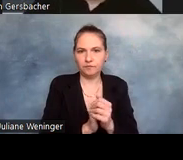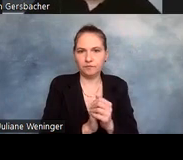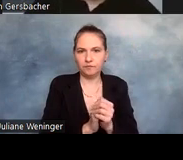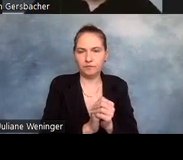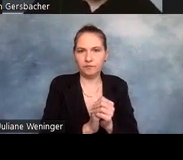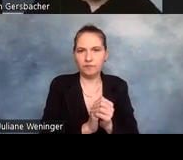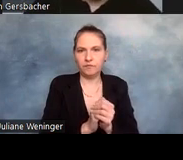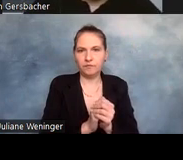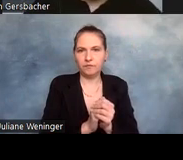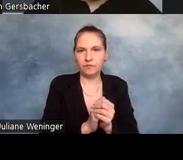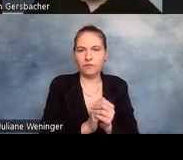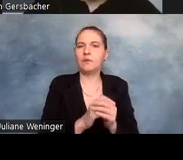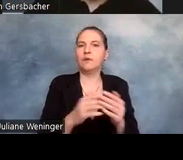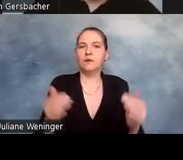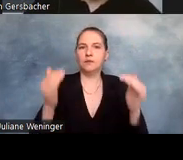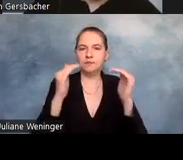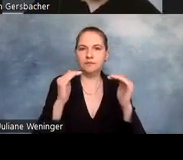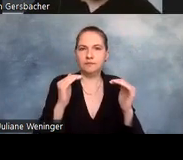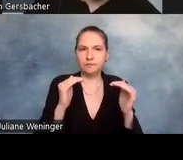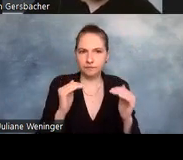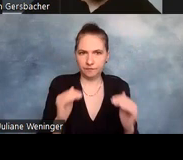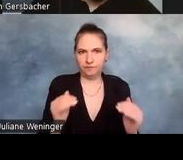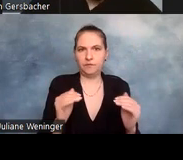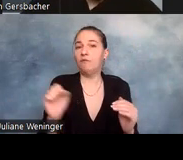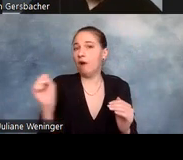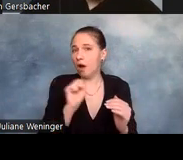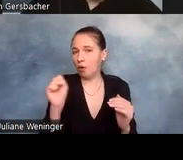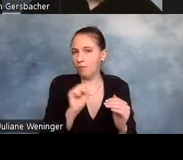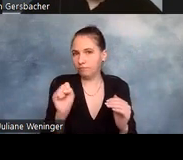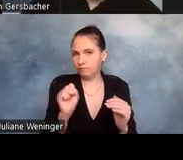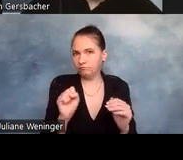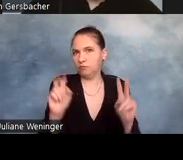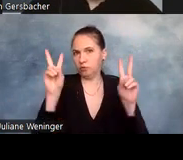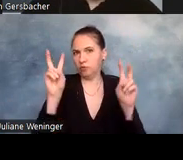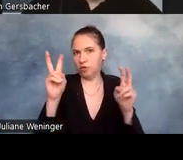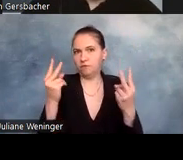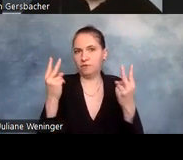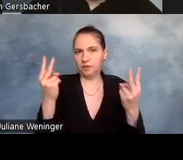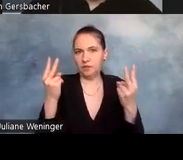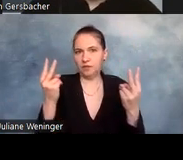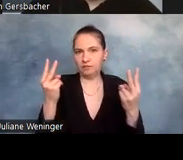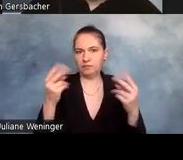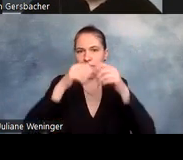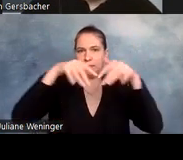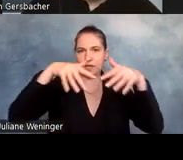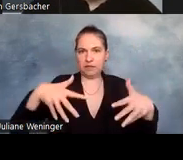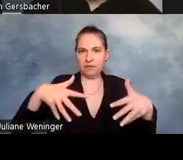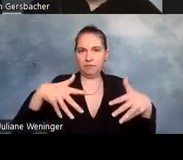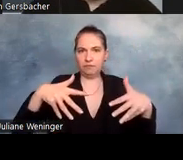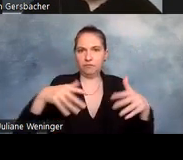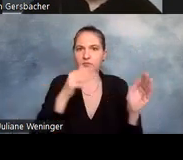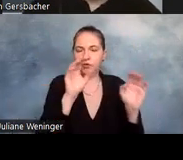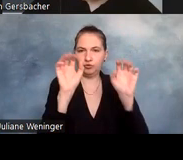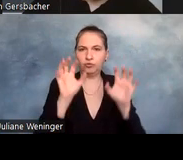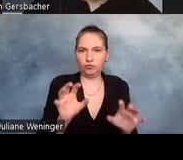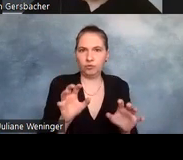Der nächste Punkt, und da geht es auch ein bisschen darum, warum sind Überschriften so wichtig? Die Überschriftenstruktur ist sinnvoll. Zum Beispiel,